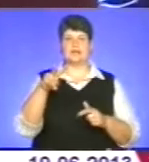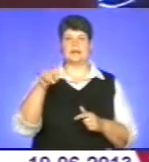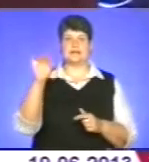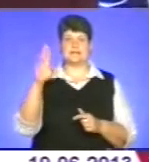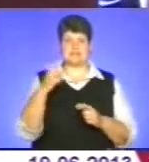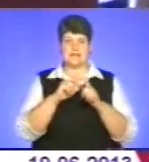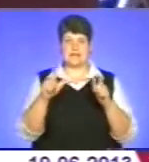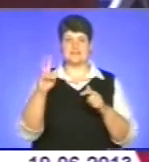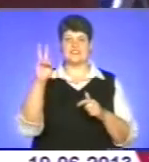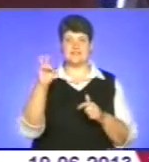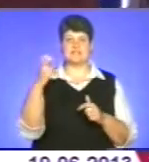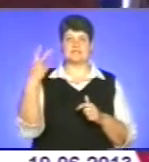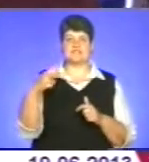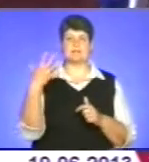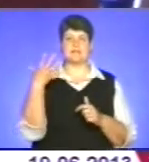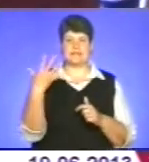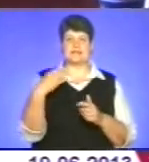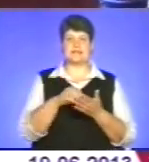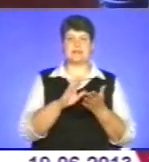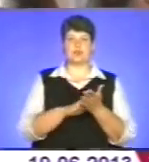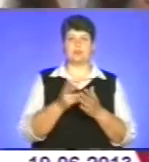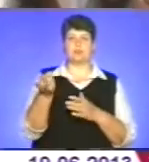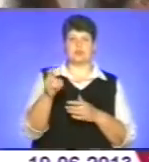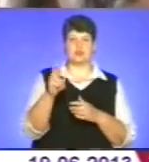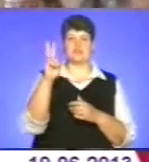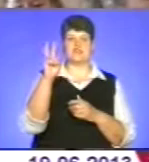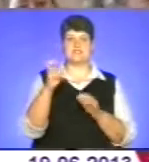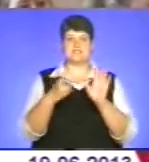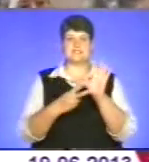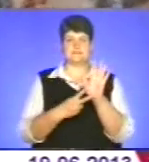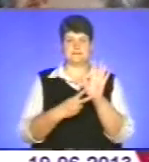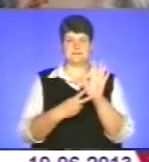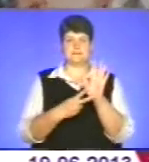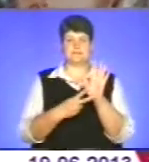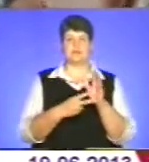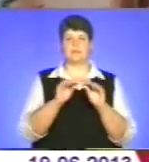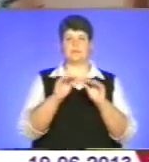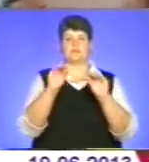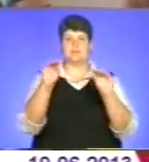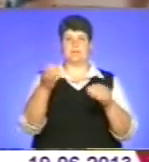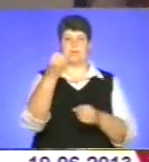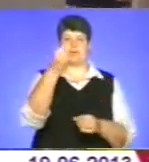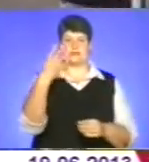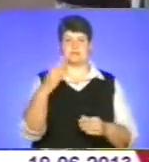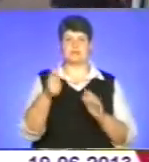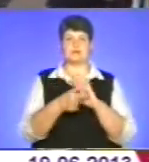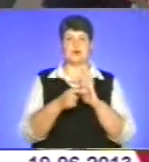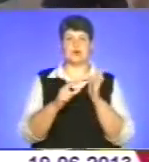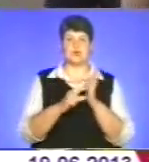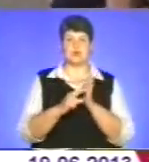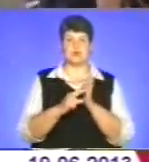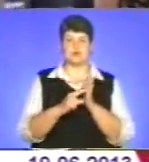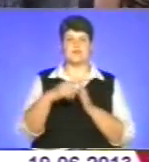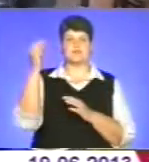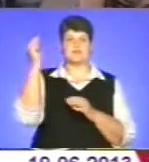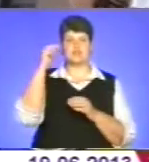із 225 зареєстрованих прийшли 207 випускників. Розмістили їх у 15 аудиторіях. У